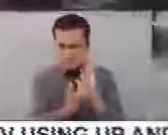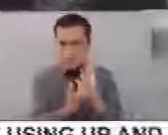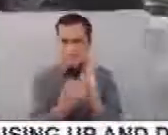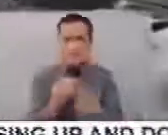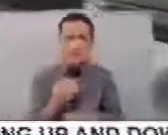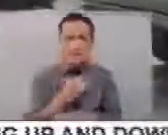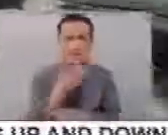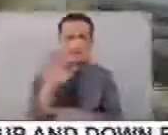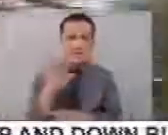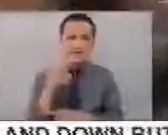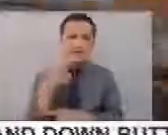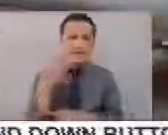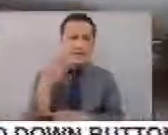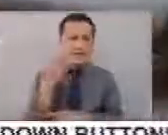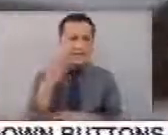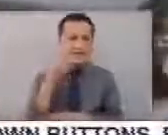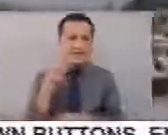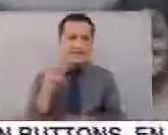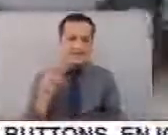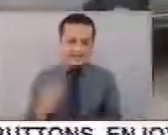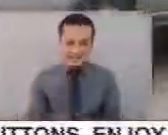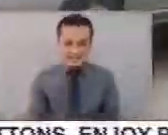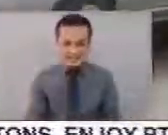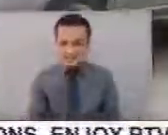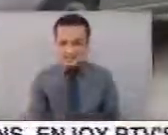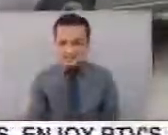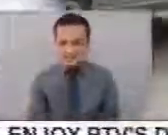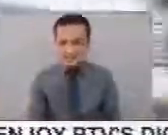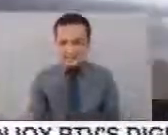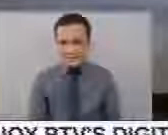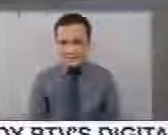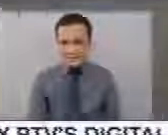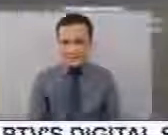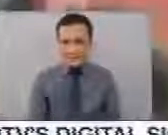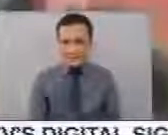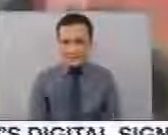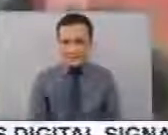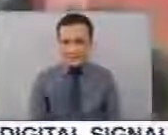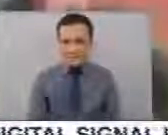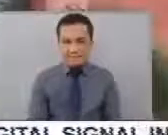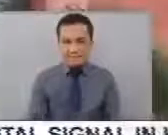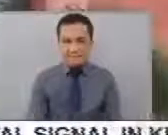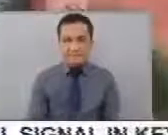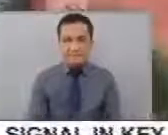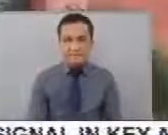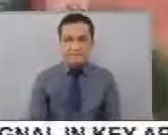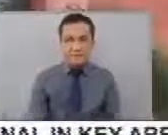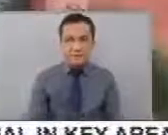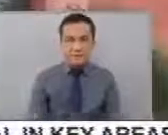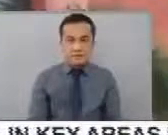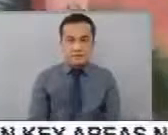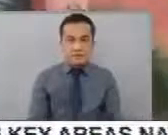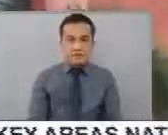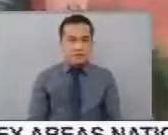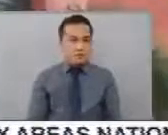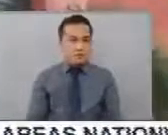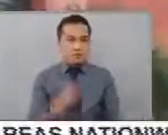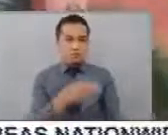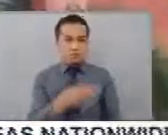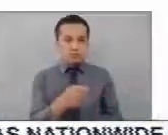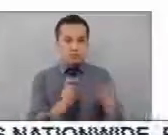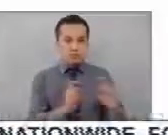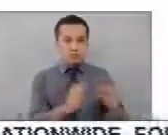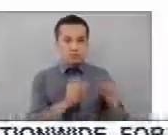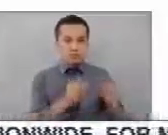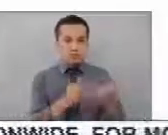na ng oxygen supply sa Southern Philippines Medical Center at kailangan na rin ang doctor's prescription para makabili ng